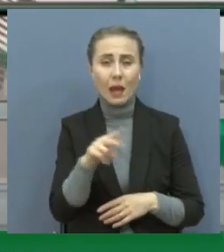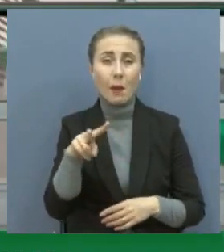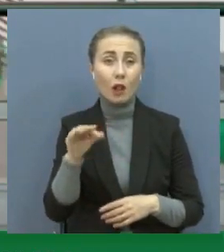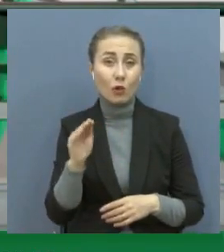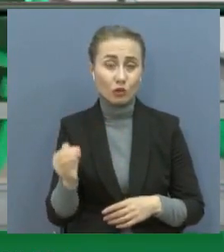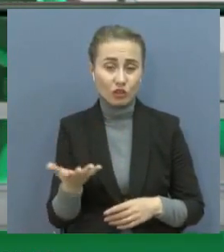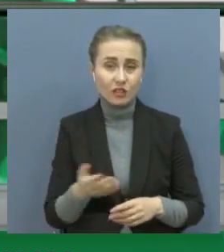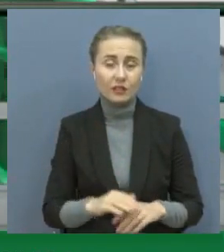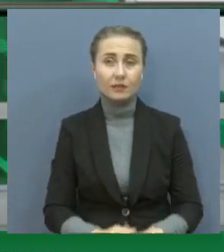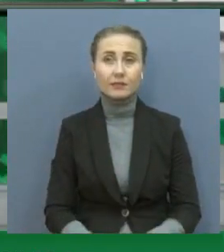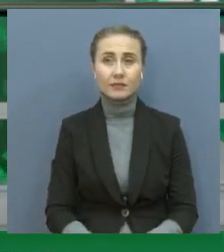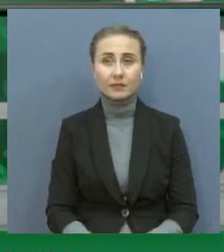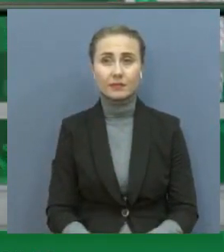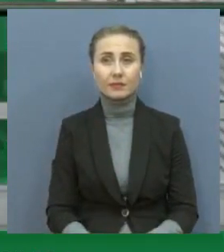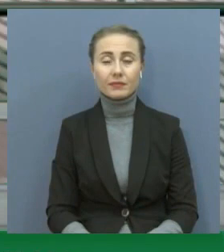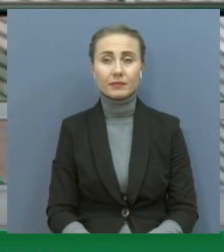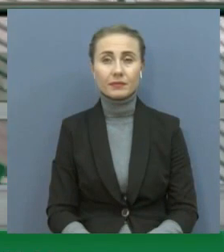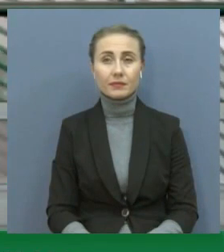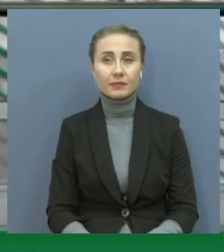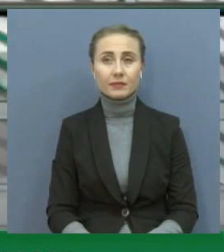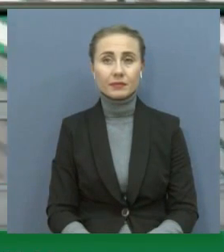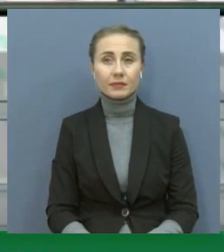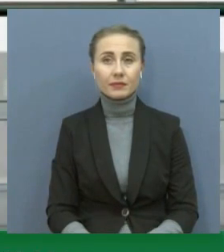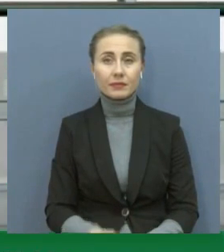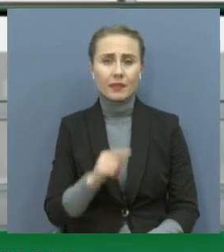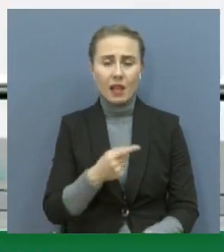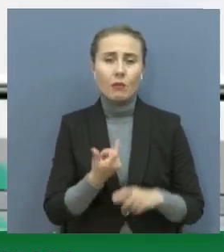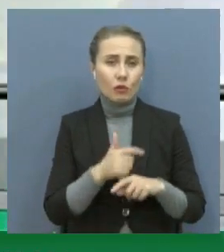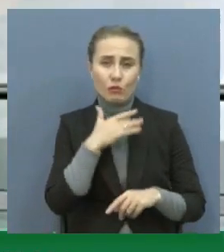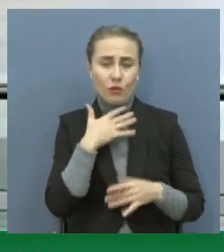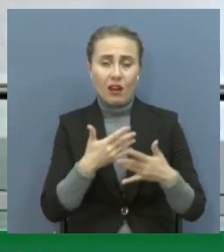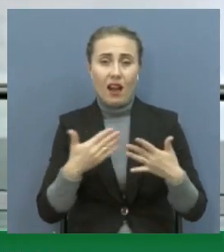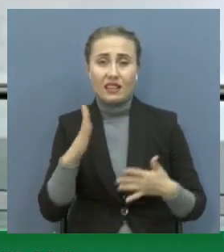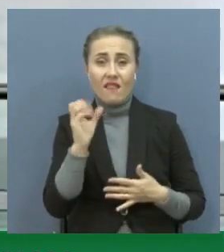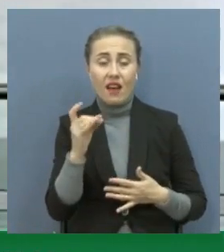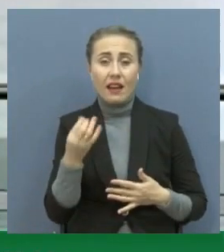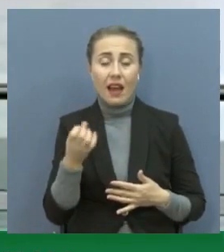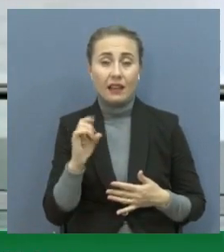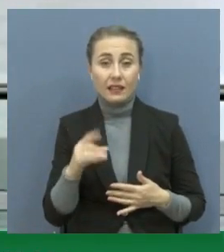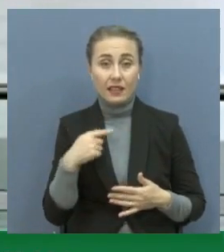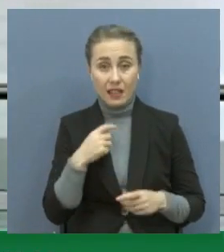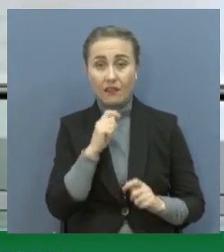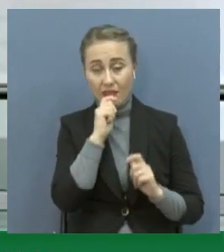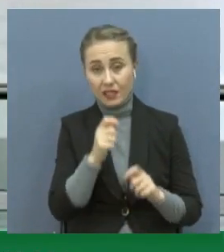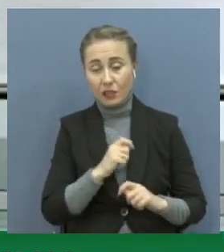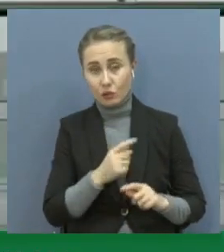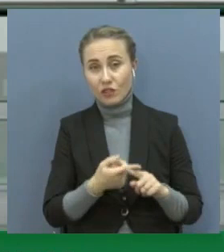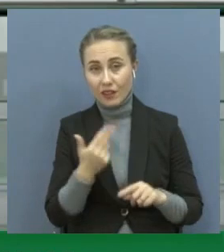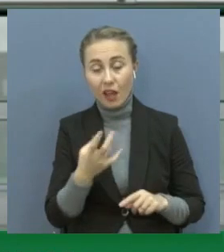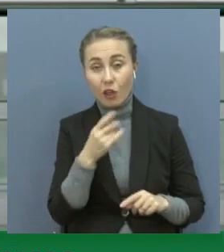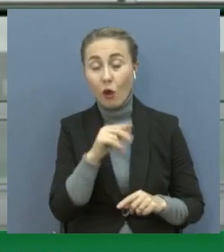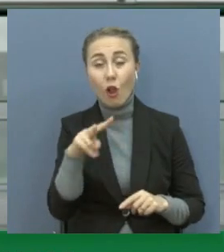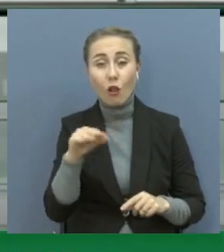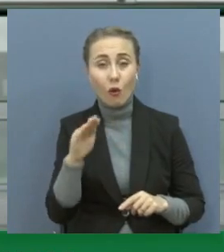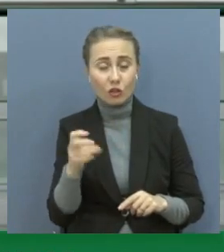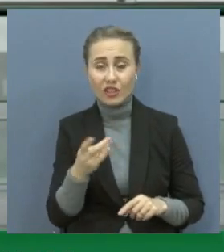там, доспехи, еще что-то. Я как бы сильно... Ну, там очень много разных вариаций. Да, да. И получается, что они, да, я вознагражден, но это все ложно, и это